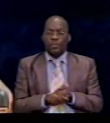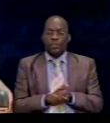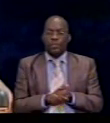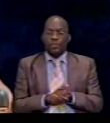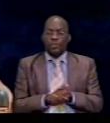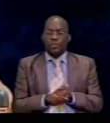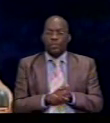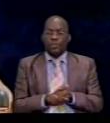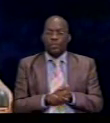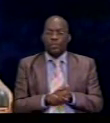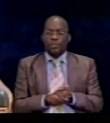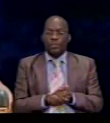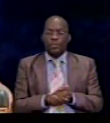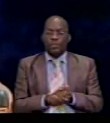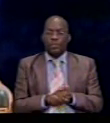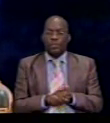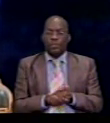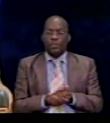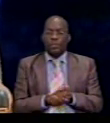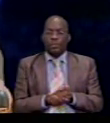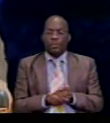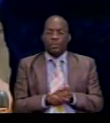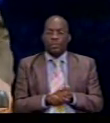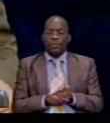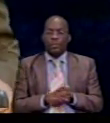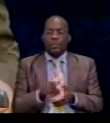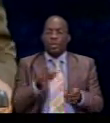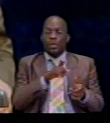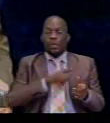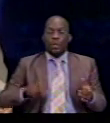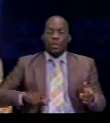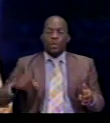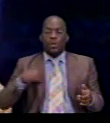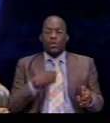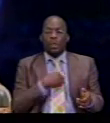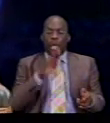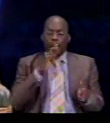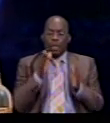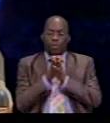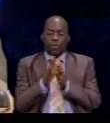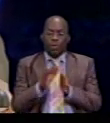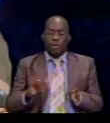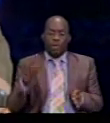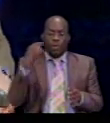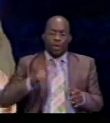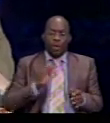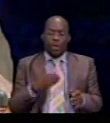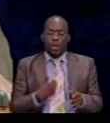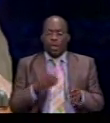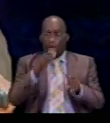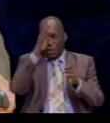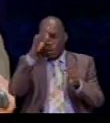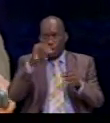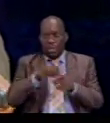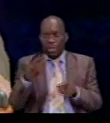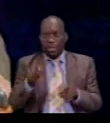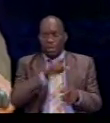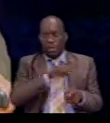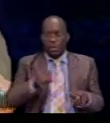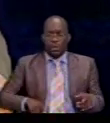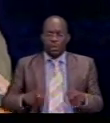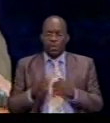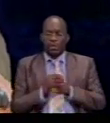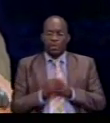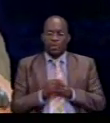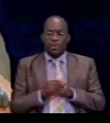papa, notre grand-papa dans la foi. Lord, we are praying for our father in the Lord, our grandfather nous, in the Lord. Nous prions que tu le remplisses davantage.